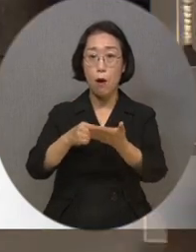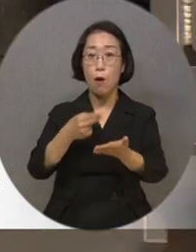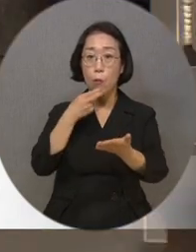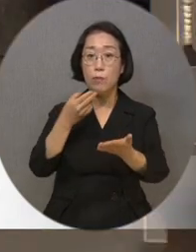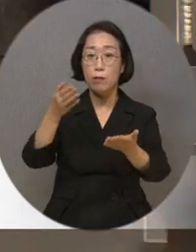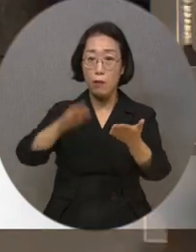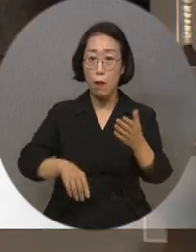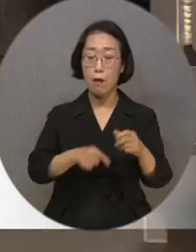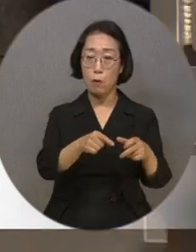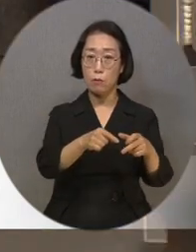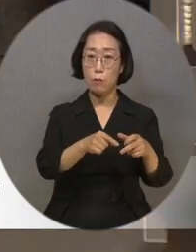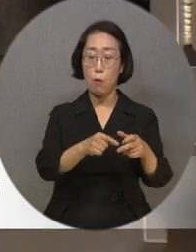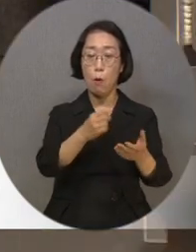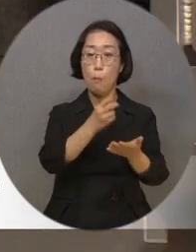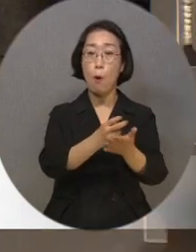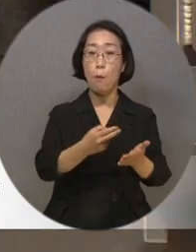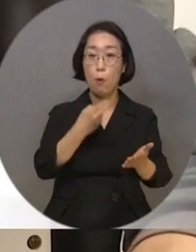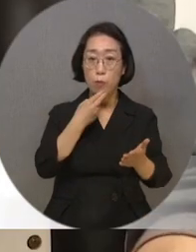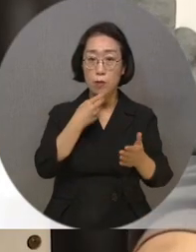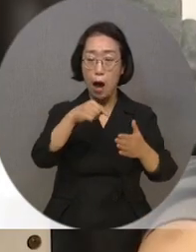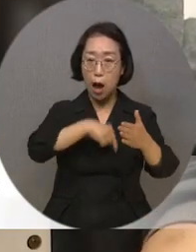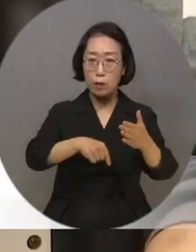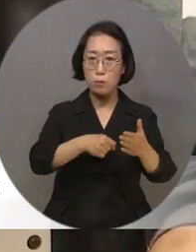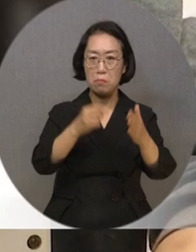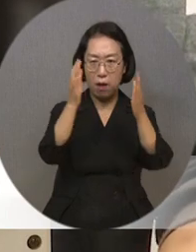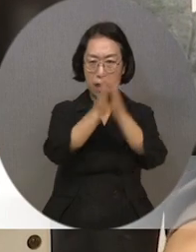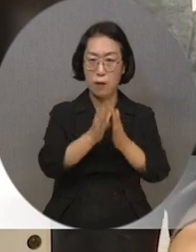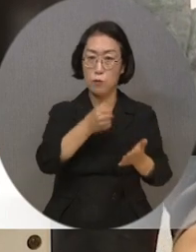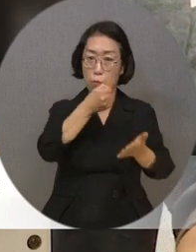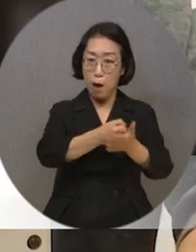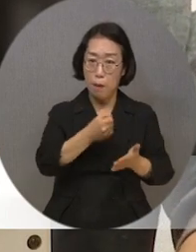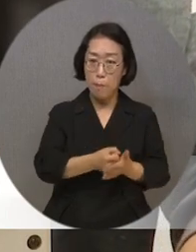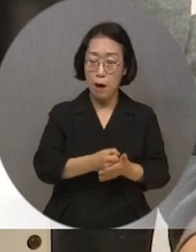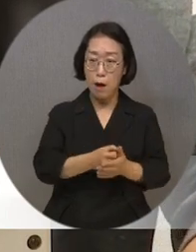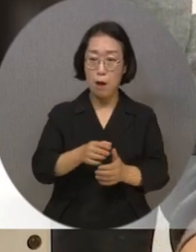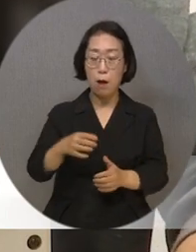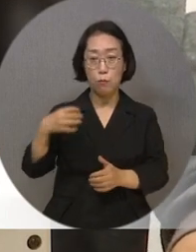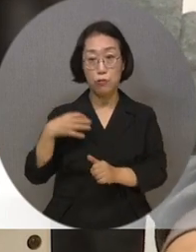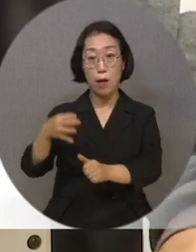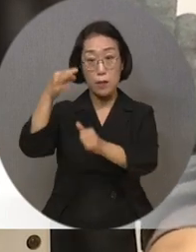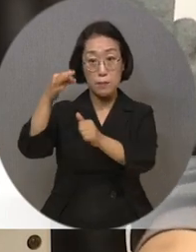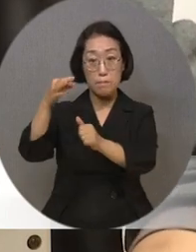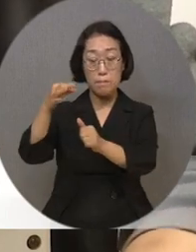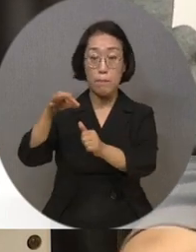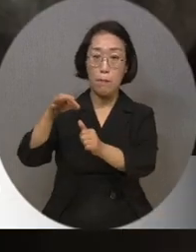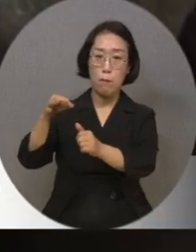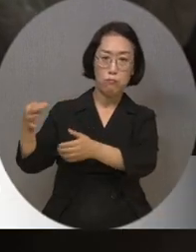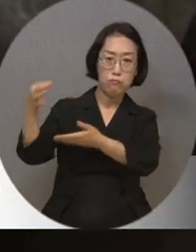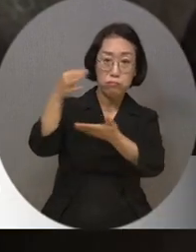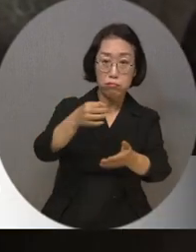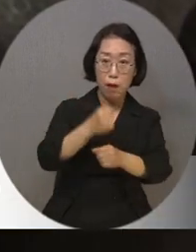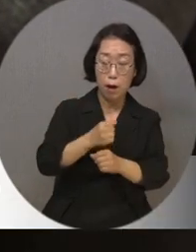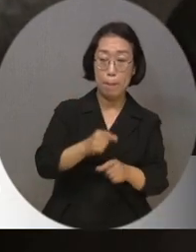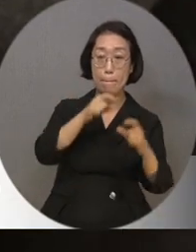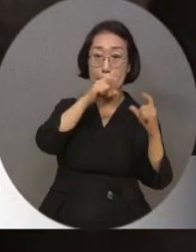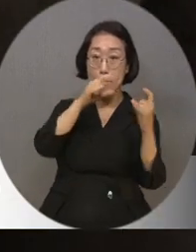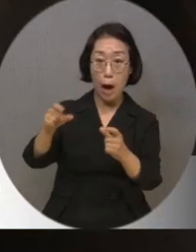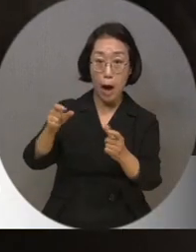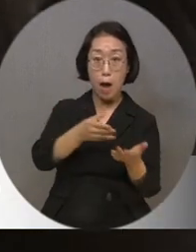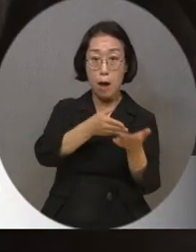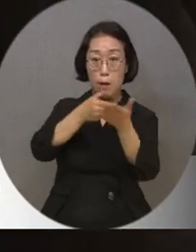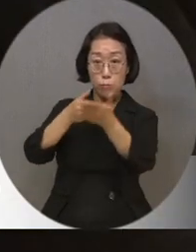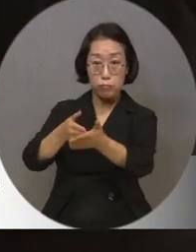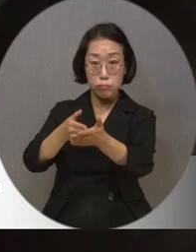않다며 법령에 근거 없는 내부 지침만으로 장애인 근로자의 주된 사업장 기준을 정하고 A회사에게